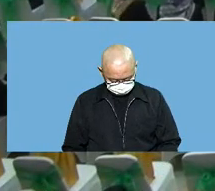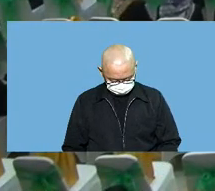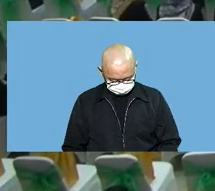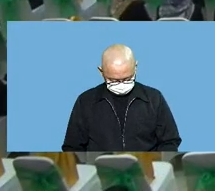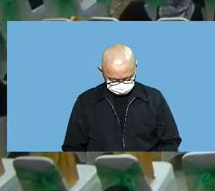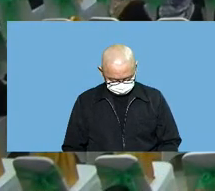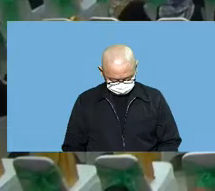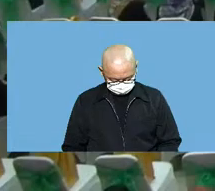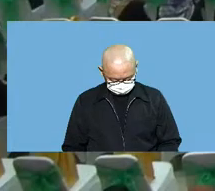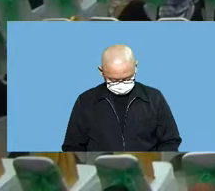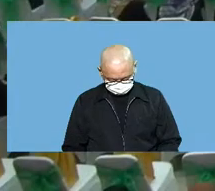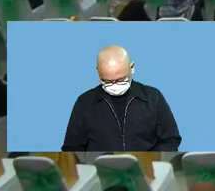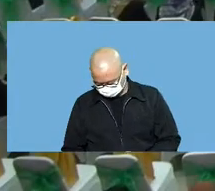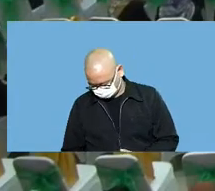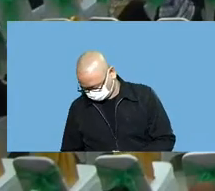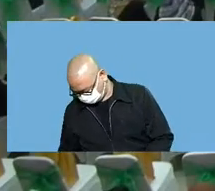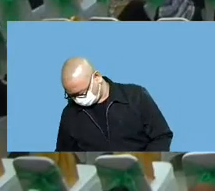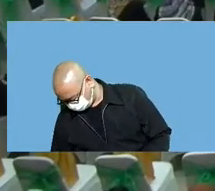disediakan.